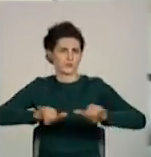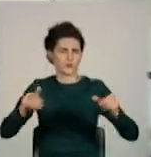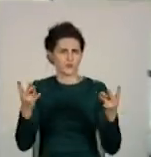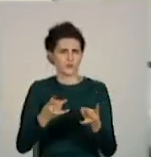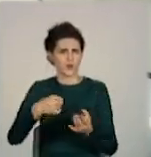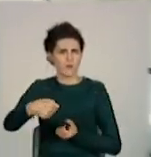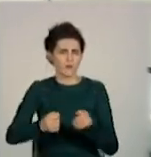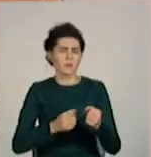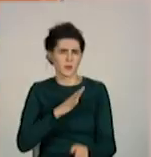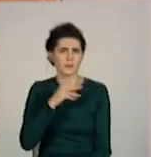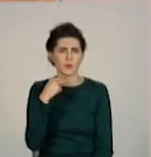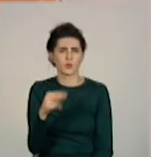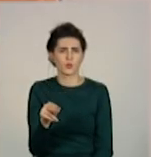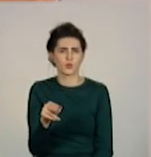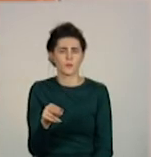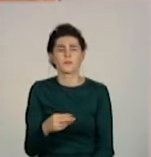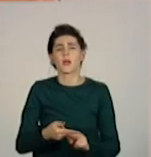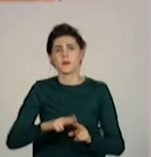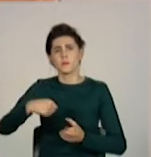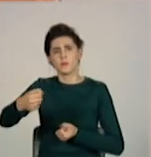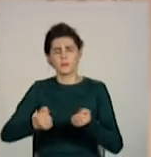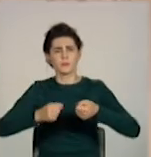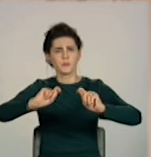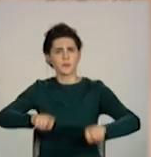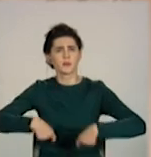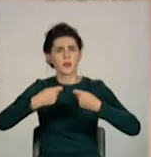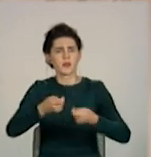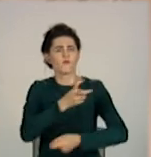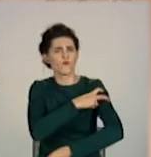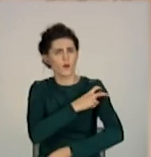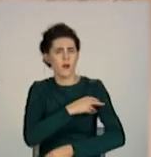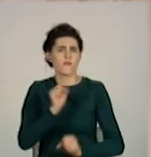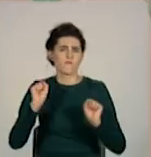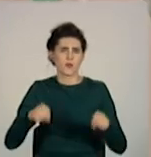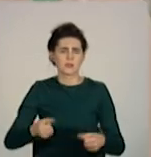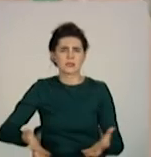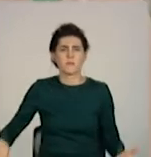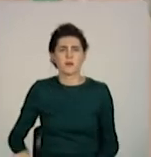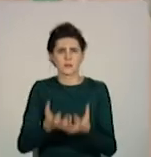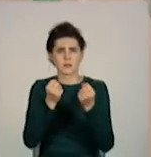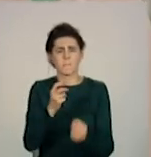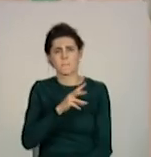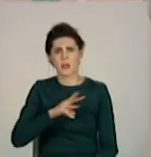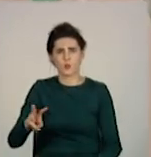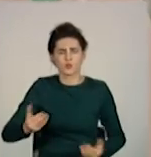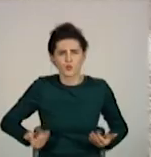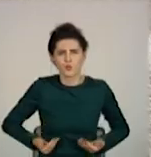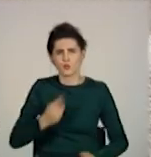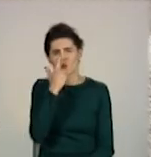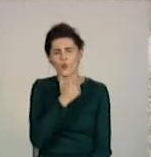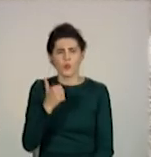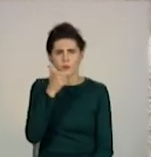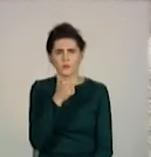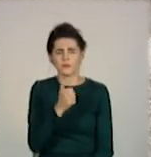було краще. Автомобілі, передані українським медикам, дозволять рятувати мільйон життів на рік. Юлія